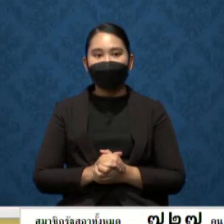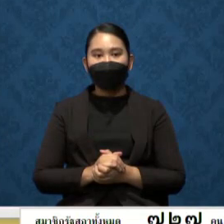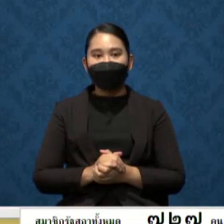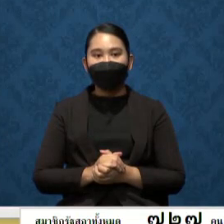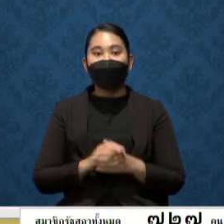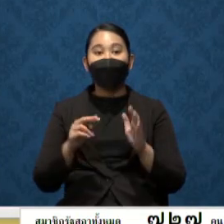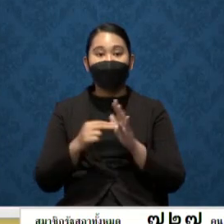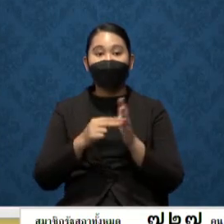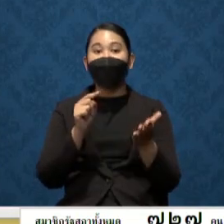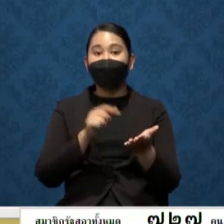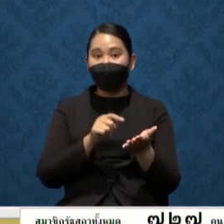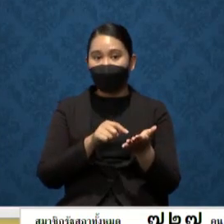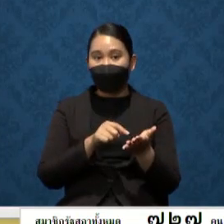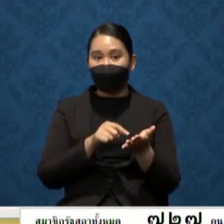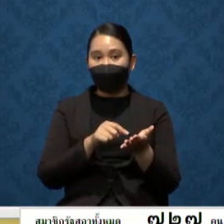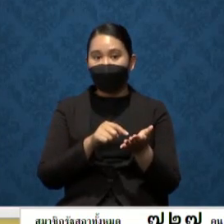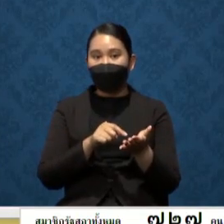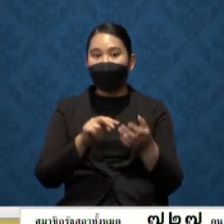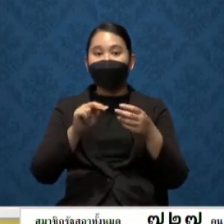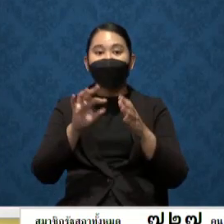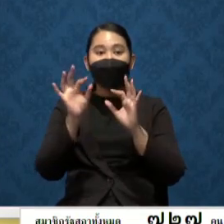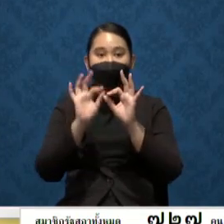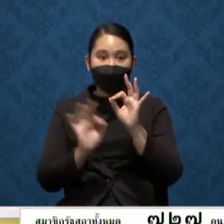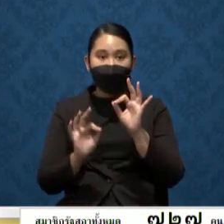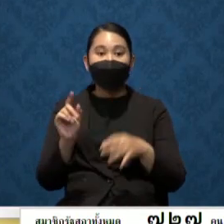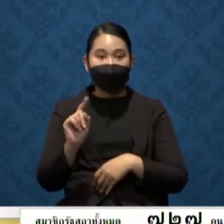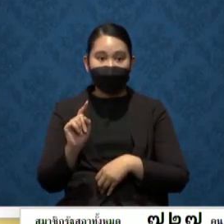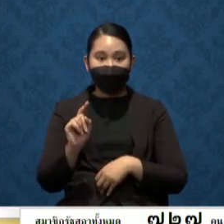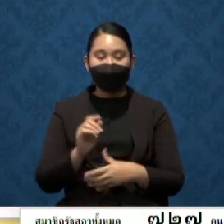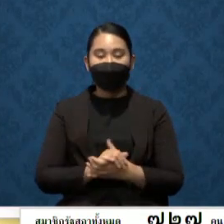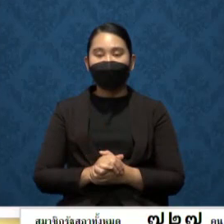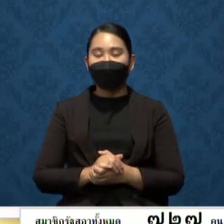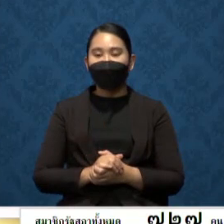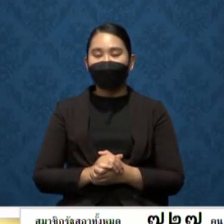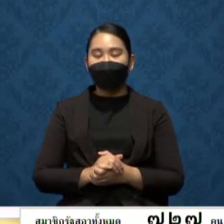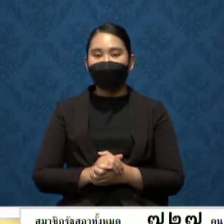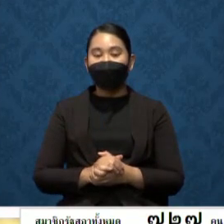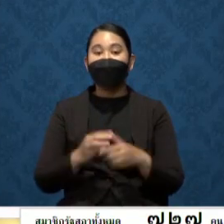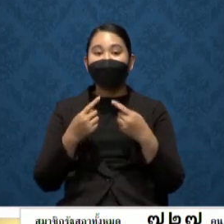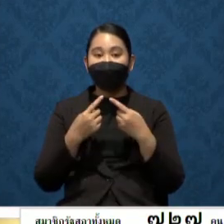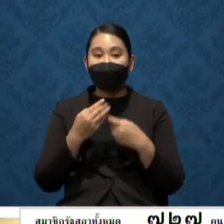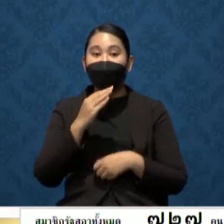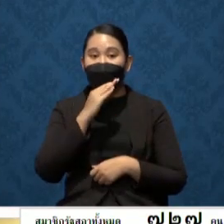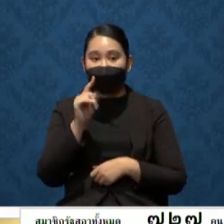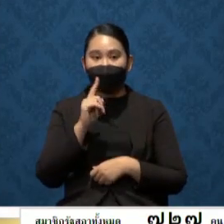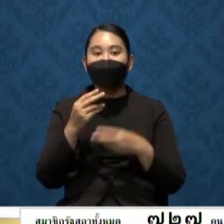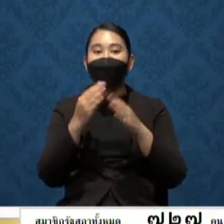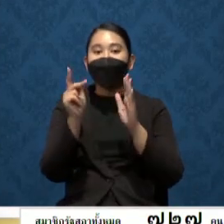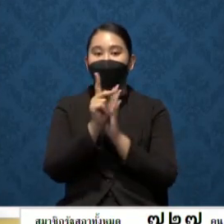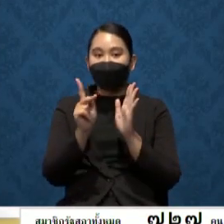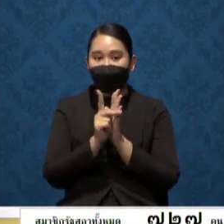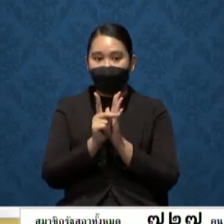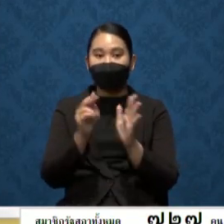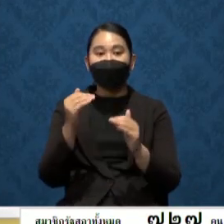ครับไปมีข้อความว่าเว้นแต่มีกฎหมายข้อ